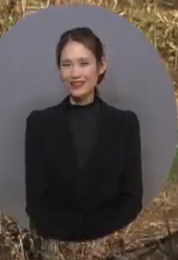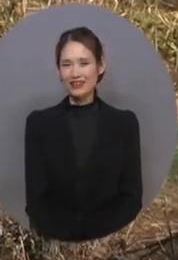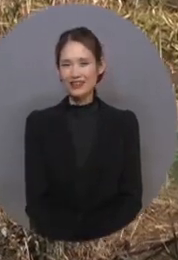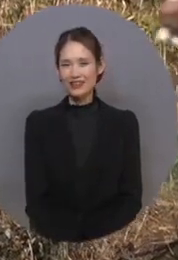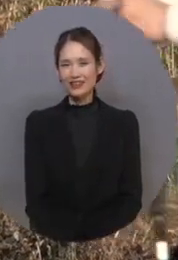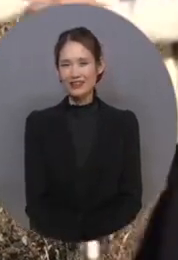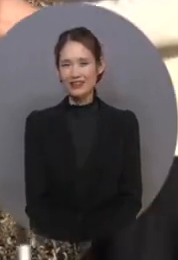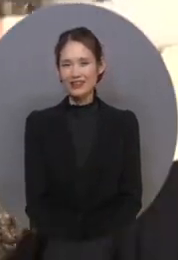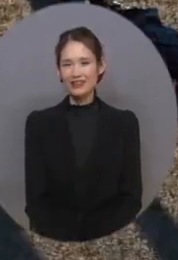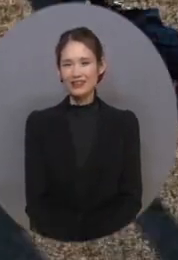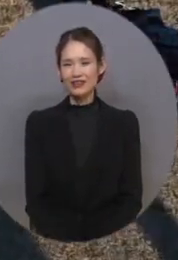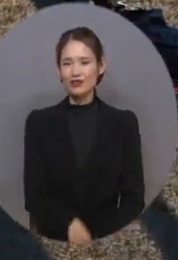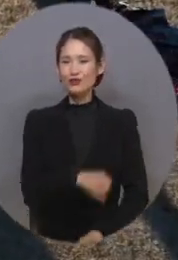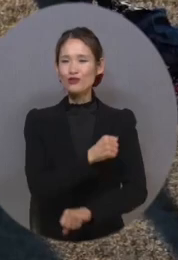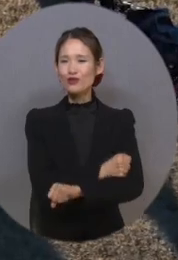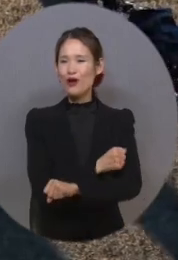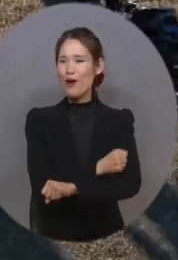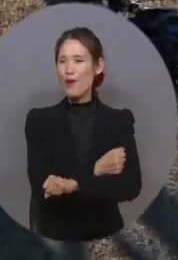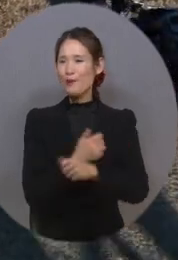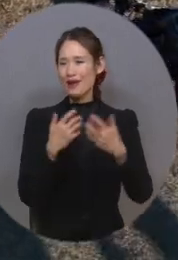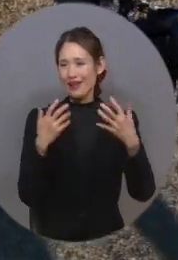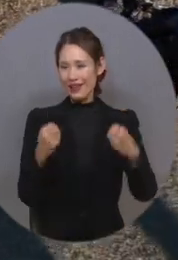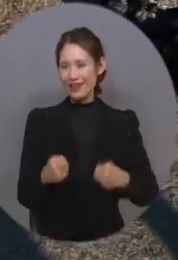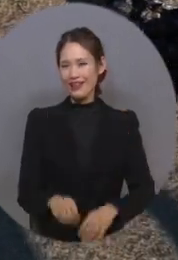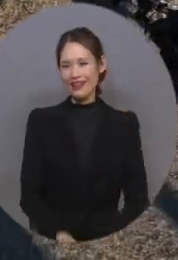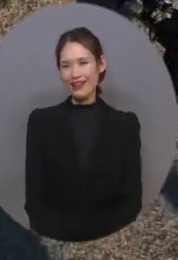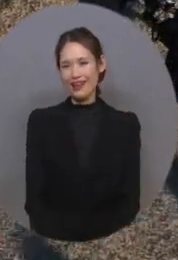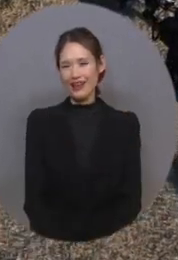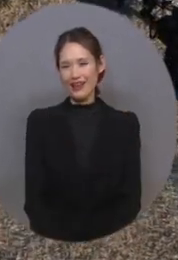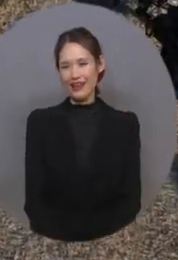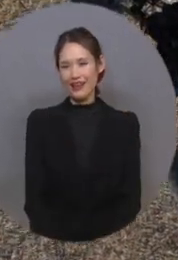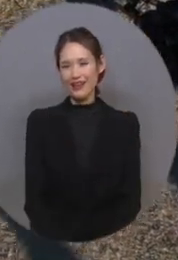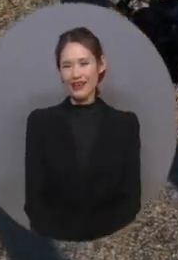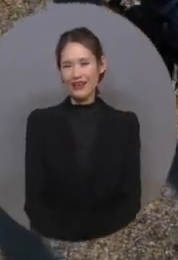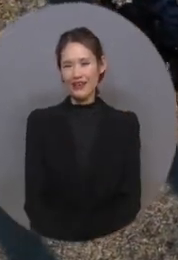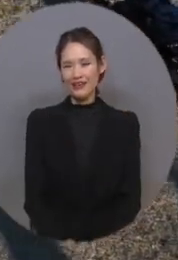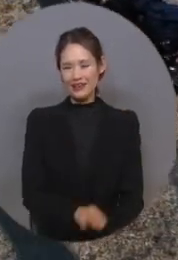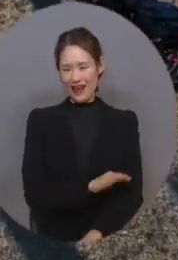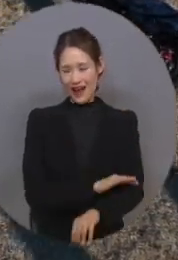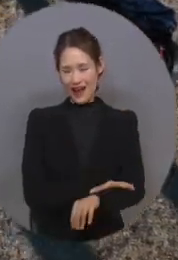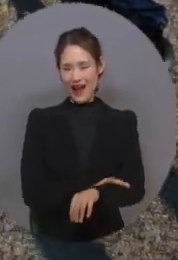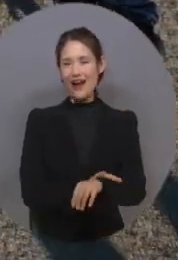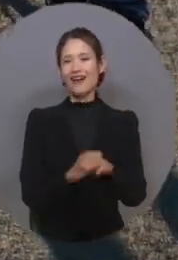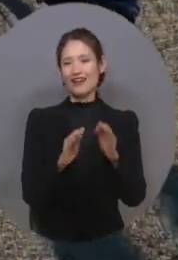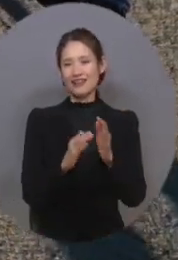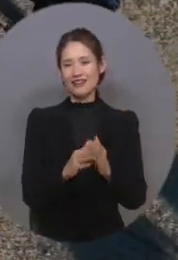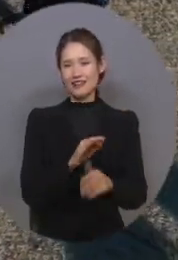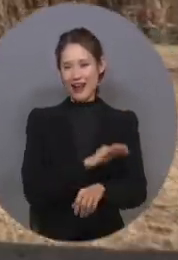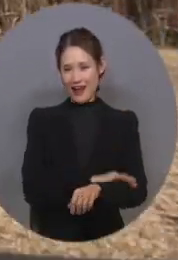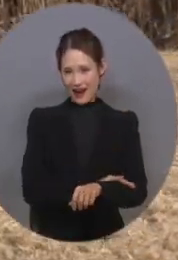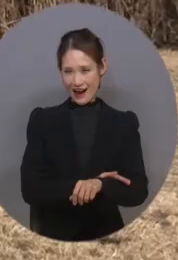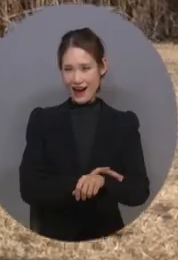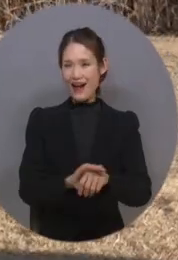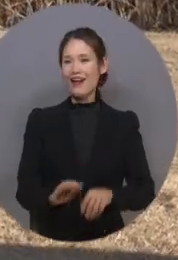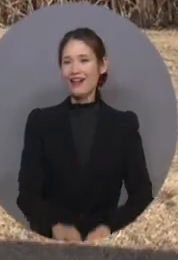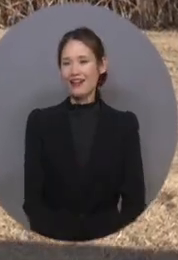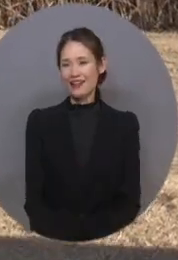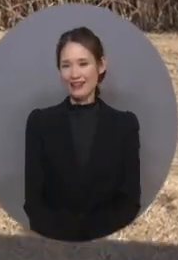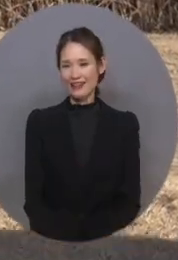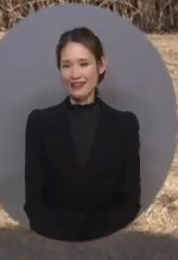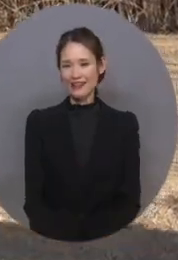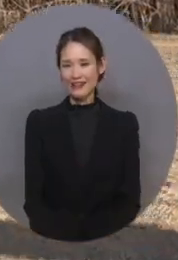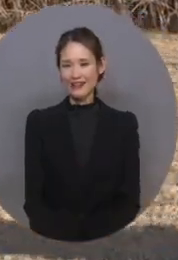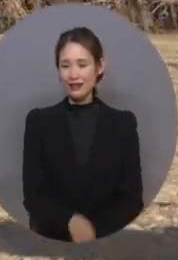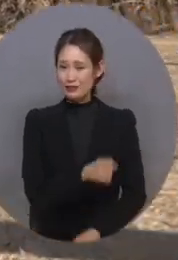아, 너무 웃겨. 와, 잘했어요. 잘했습니다. 잘했습니다. 수고하셨습니다.